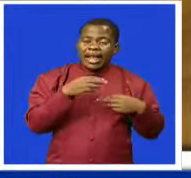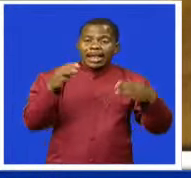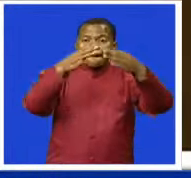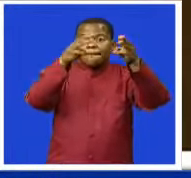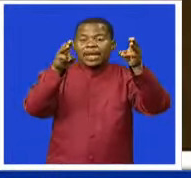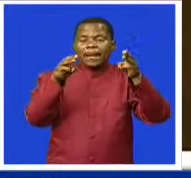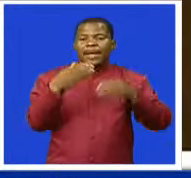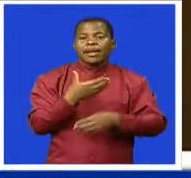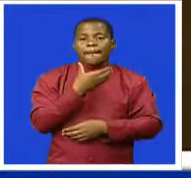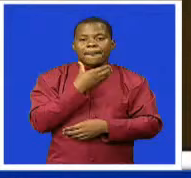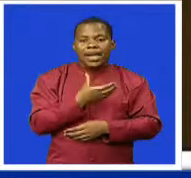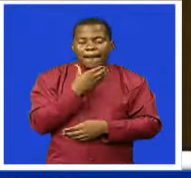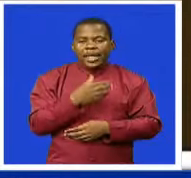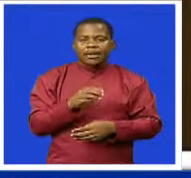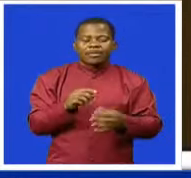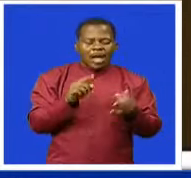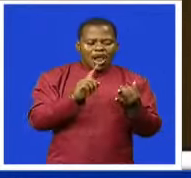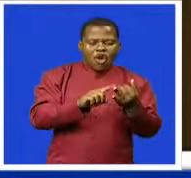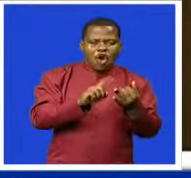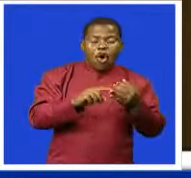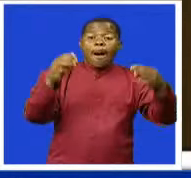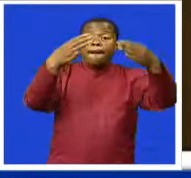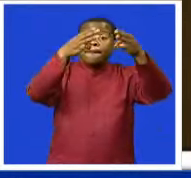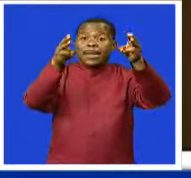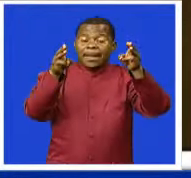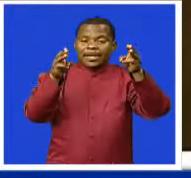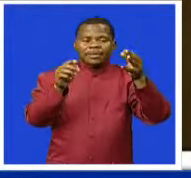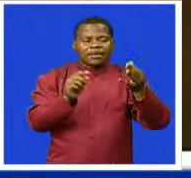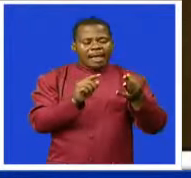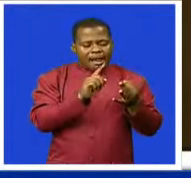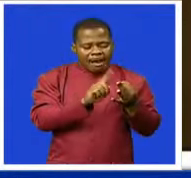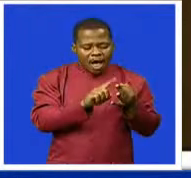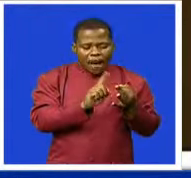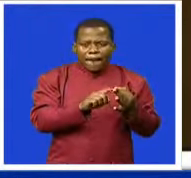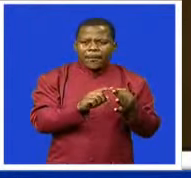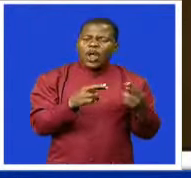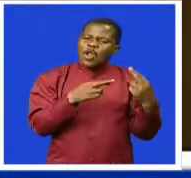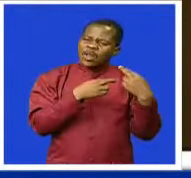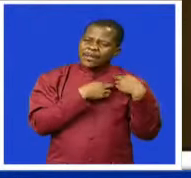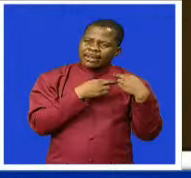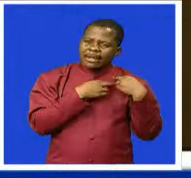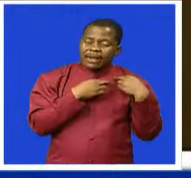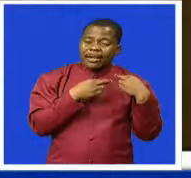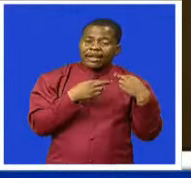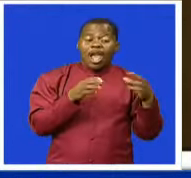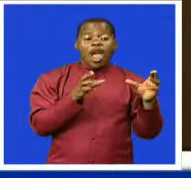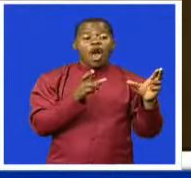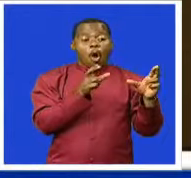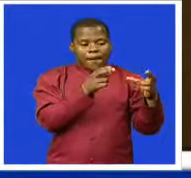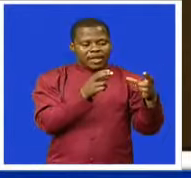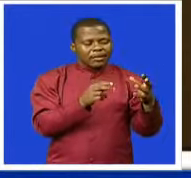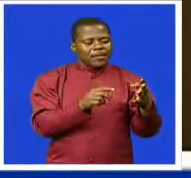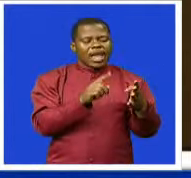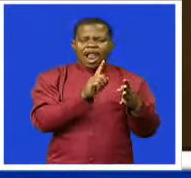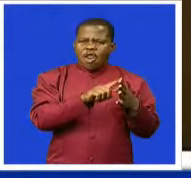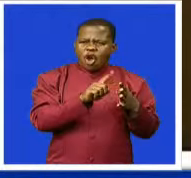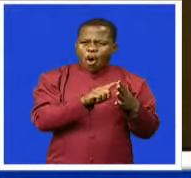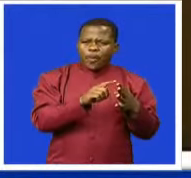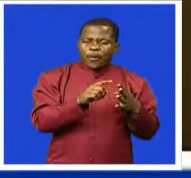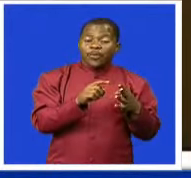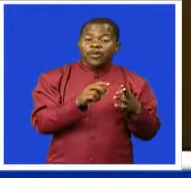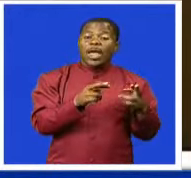yabayesikhulu, babili labatawumelela amabandla, babili labatawumelela tindvuna tetinkundla